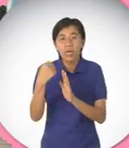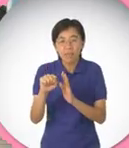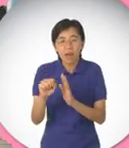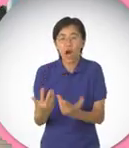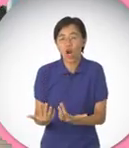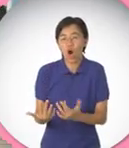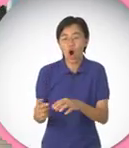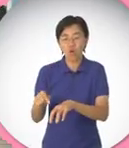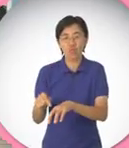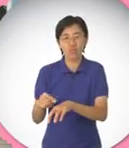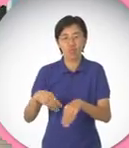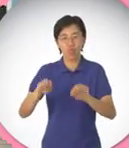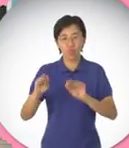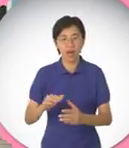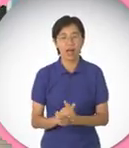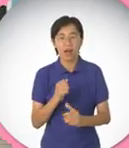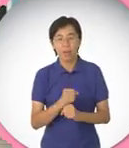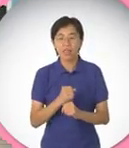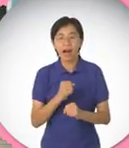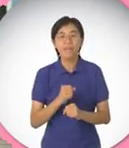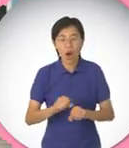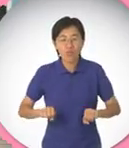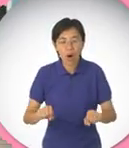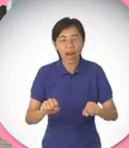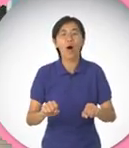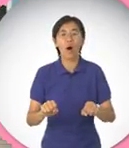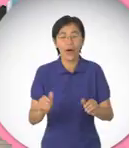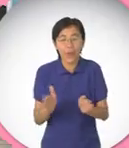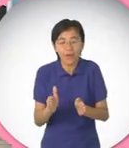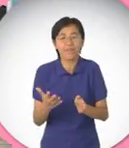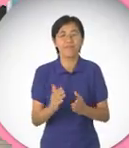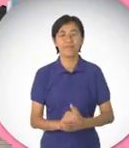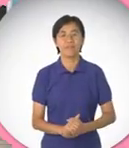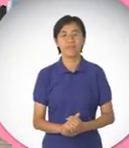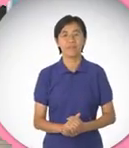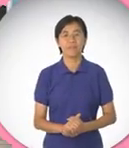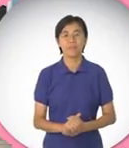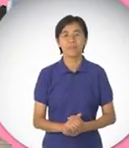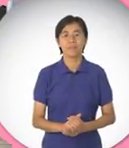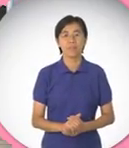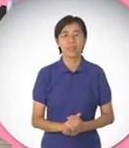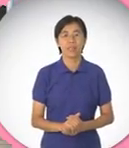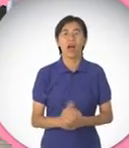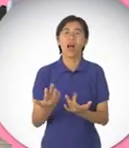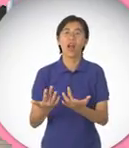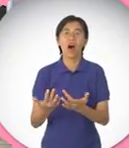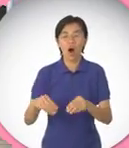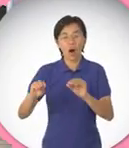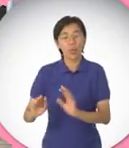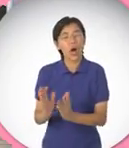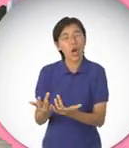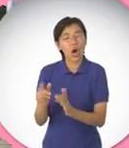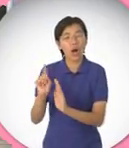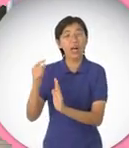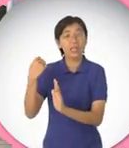เวลาที่เราแบ่งเวลาที่เราขึ้นรูปเนี่ยเขาจะได้ไม่หด ครับค่ะงั้นเดี๋ยวเราลองพักกันทิ้งไว้สักครู่นะครับประมาณ10นาทีเดี๋ยวกลับมาดูกัน